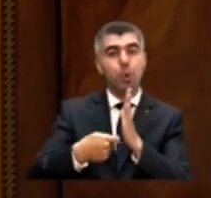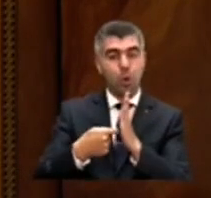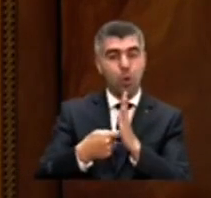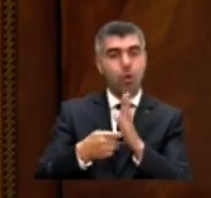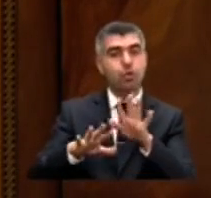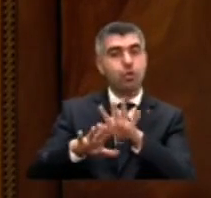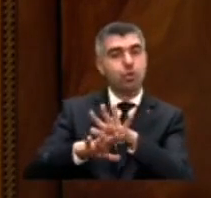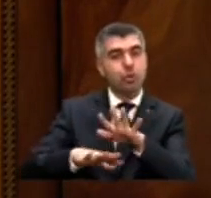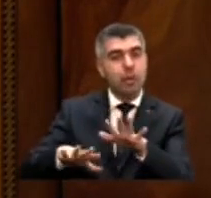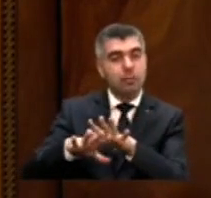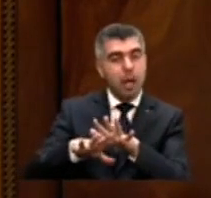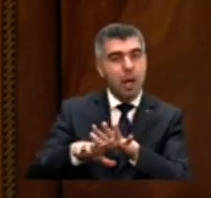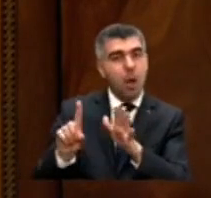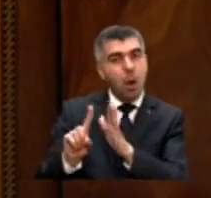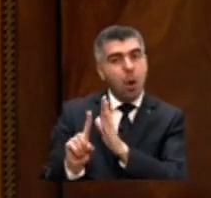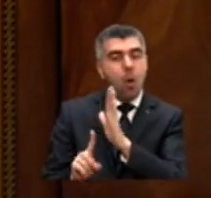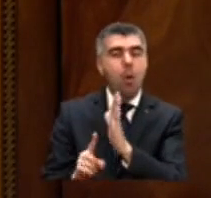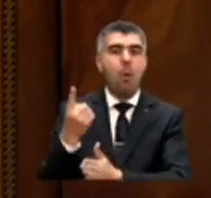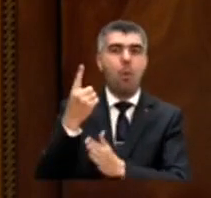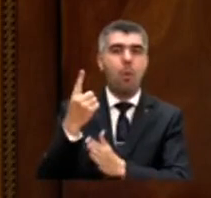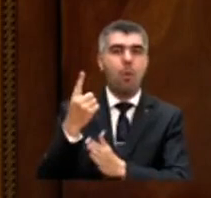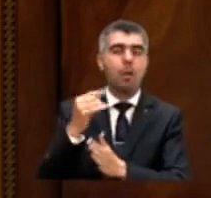في شهر